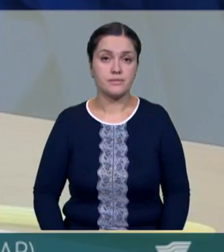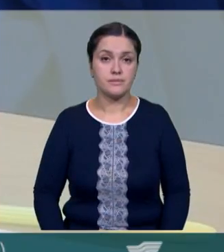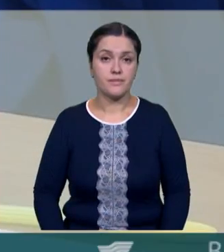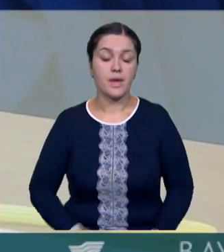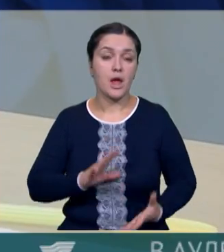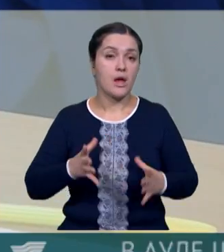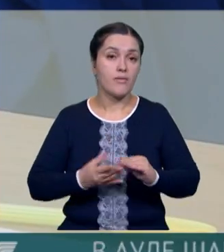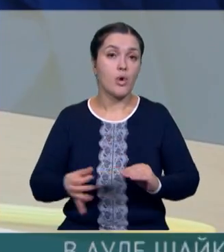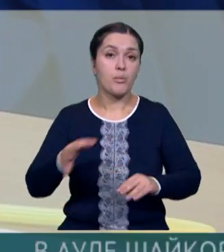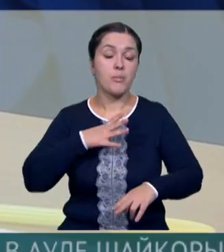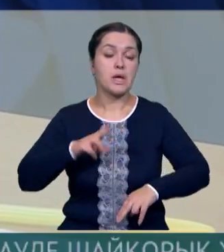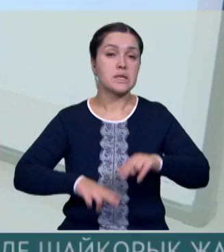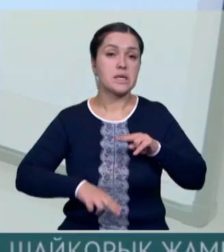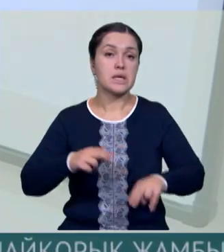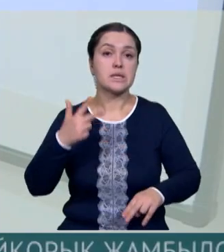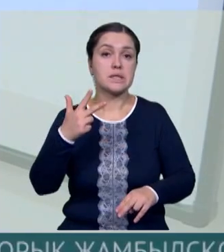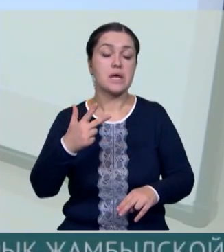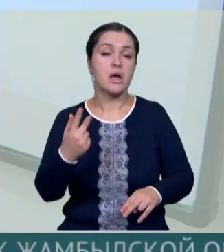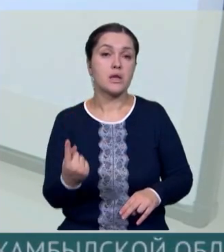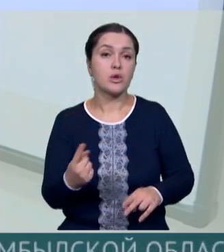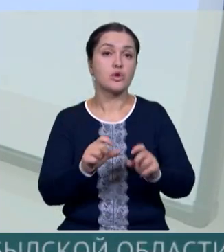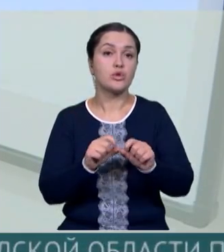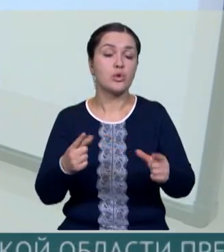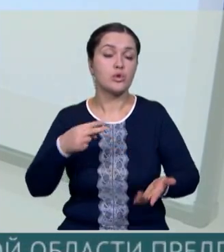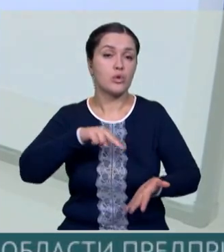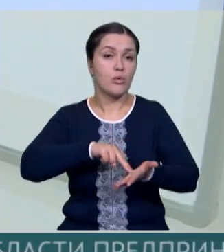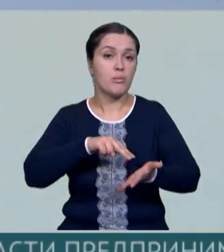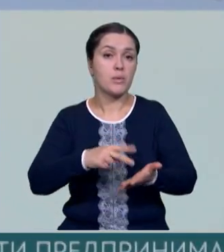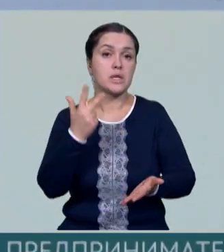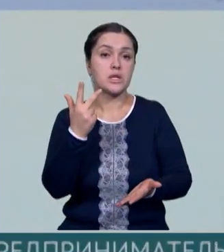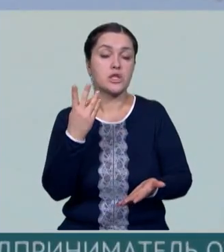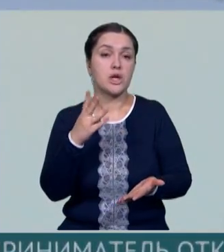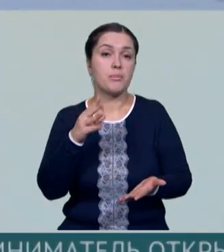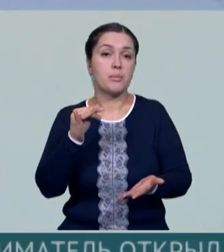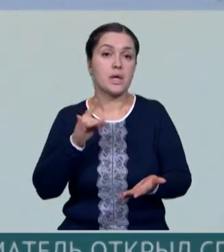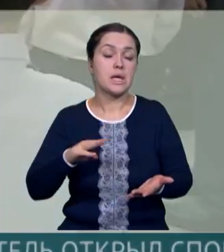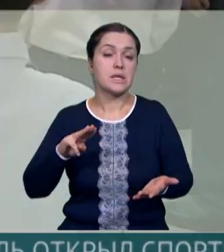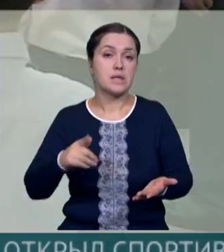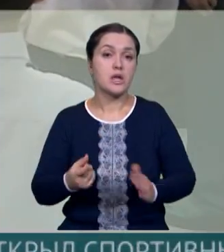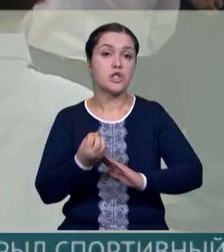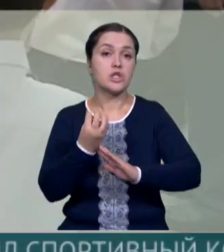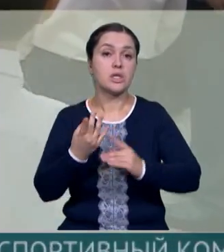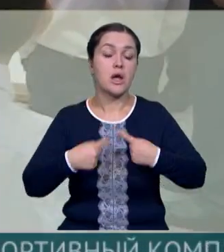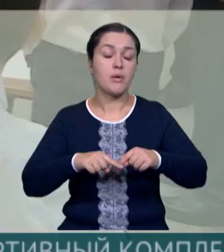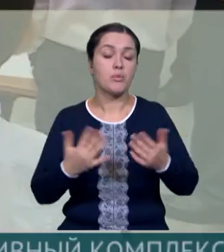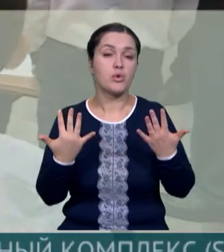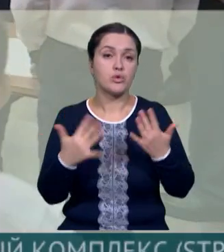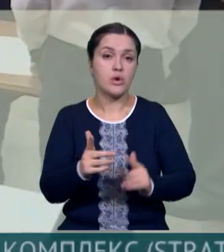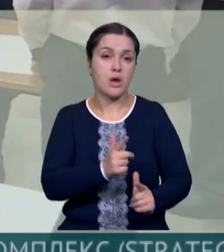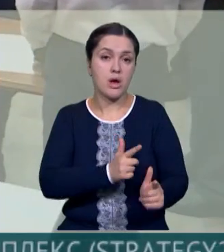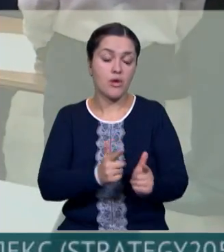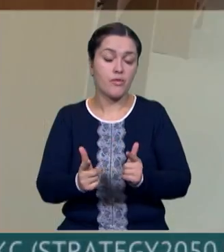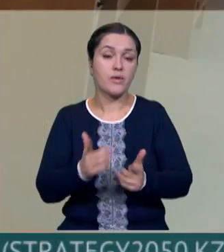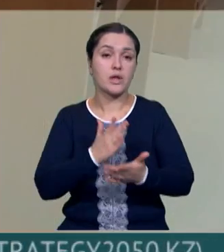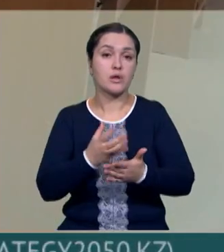Всего по области велось строительство 31 школы стоимостью 34 миллиарда тенге. 14 объектов уже сдали в